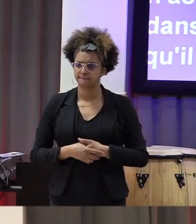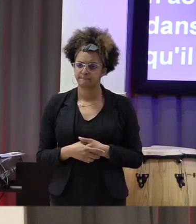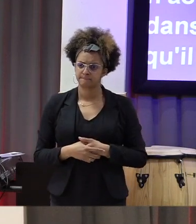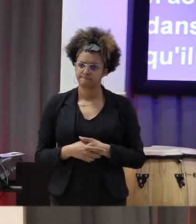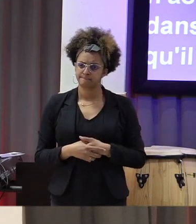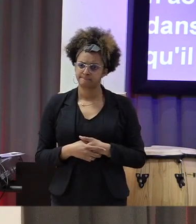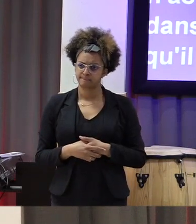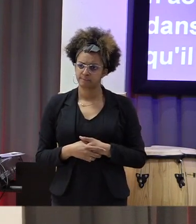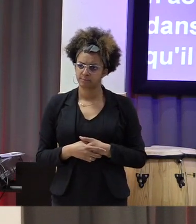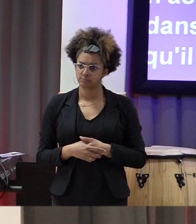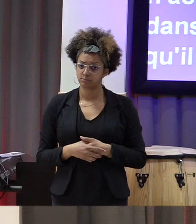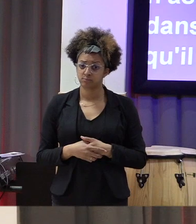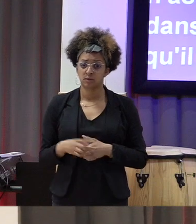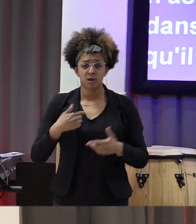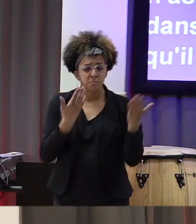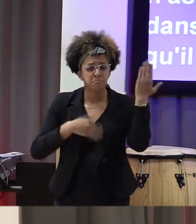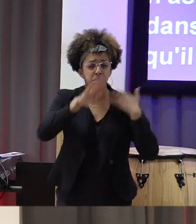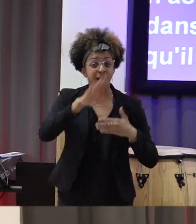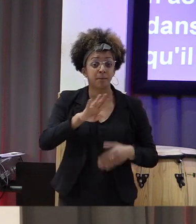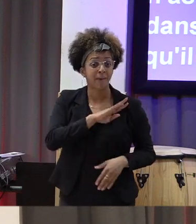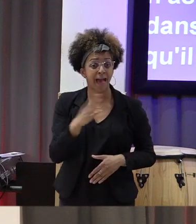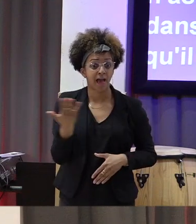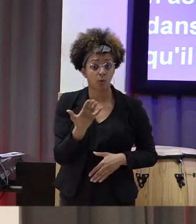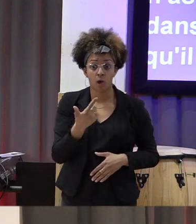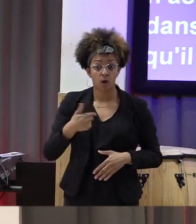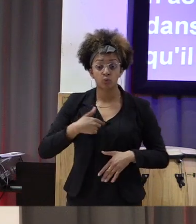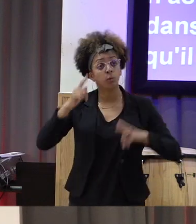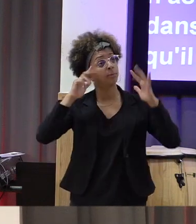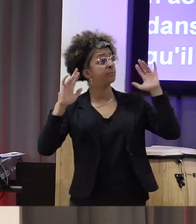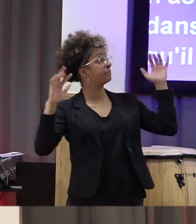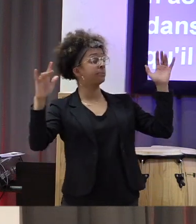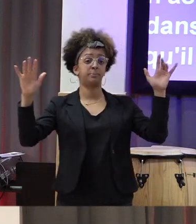C'est toujours notre manque de vigilance qui lui permet d'agir.